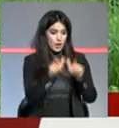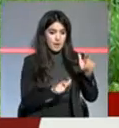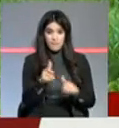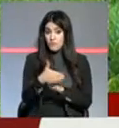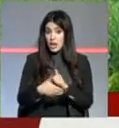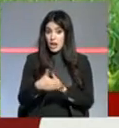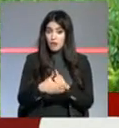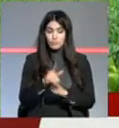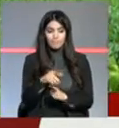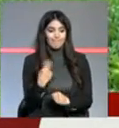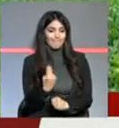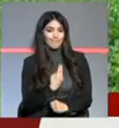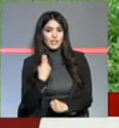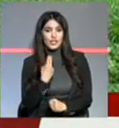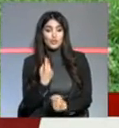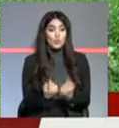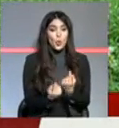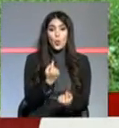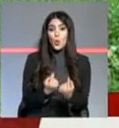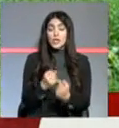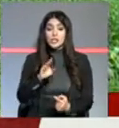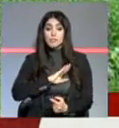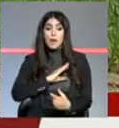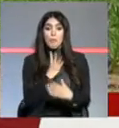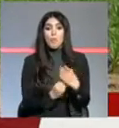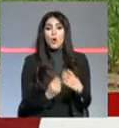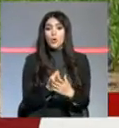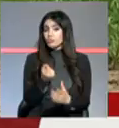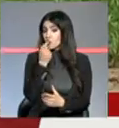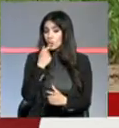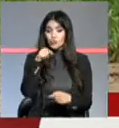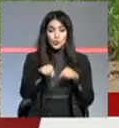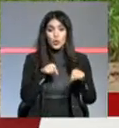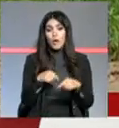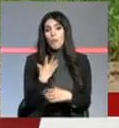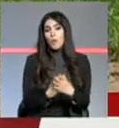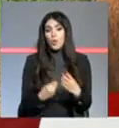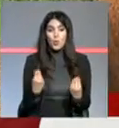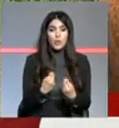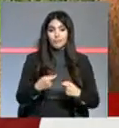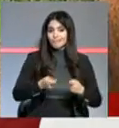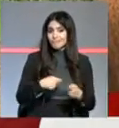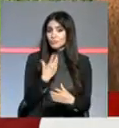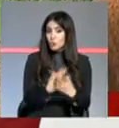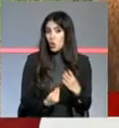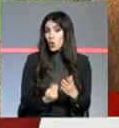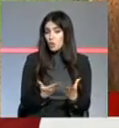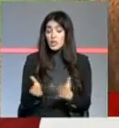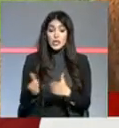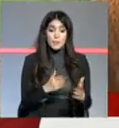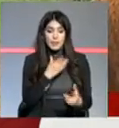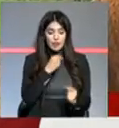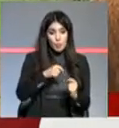انهما تعذر عليهم القيام بها نظرا للنقص الحاصل في هذه الماده الزراعيه في السوق الجامعه